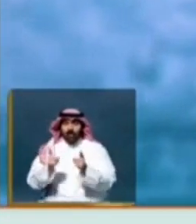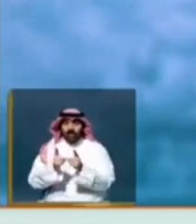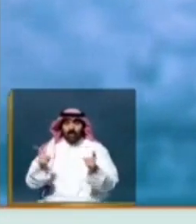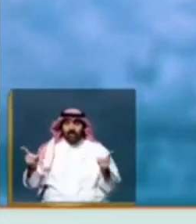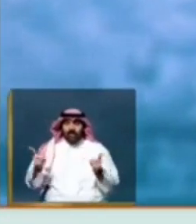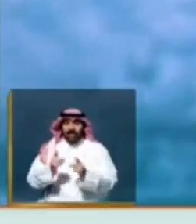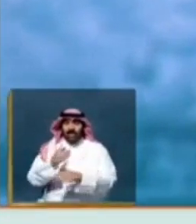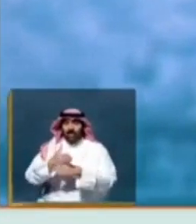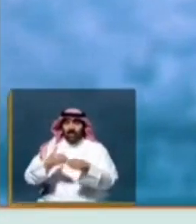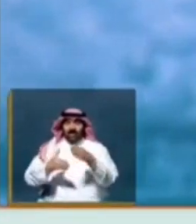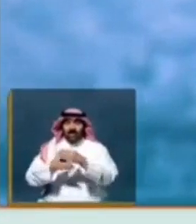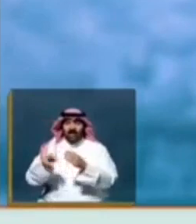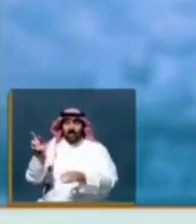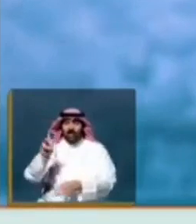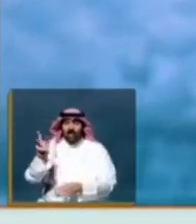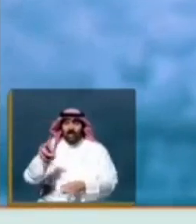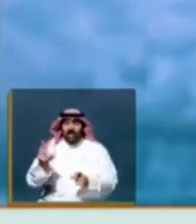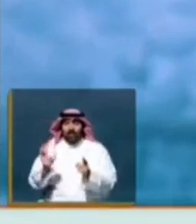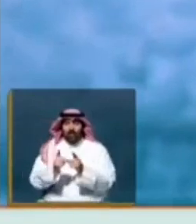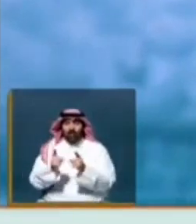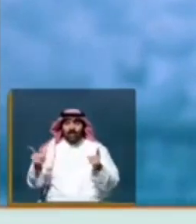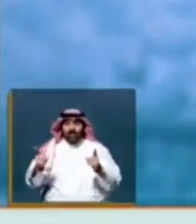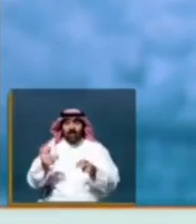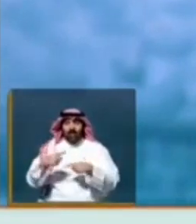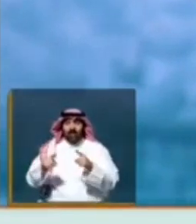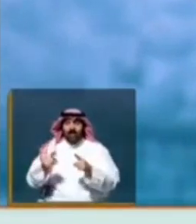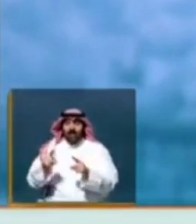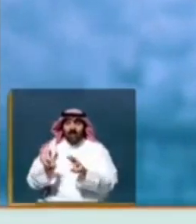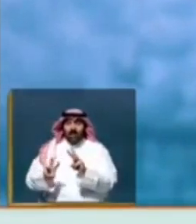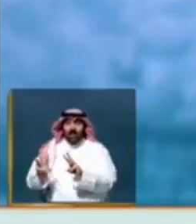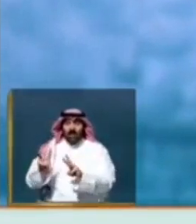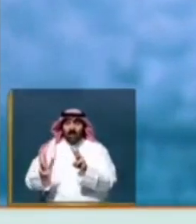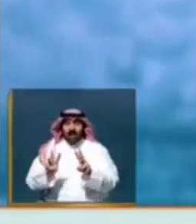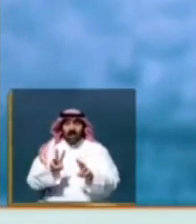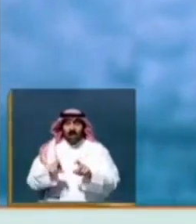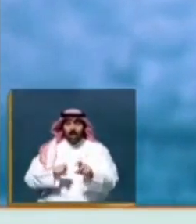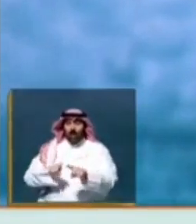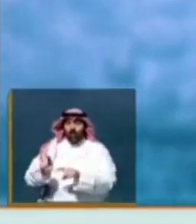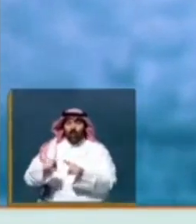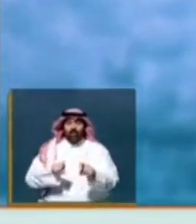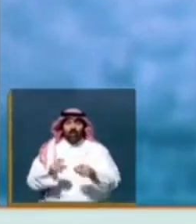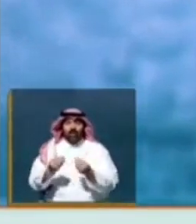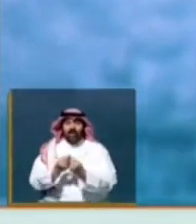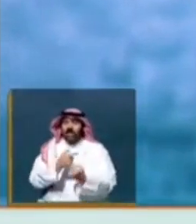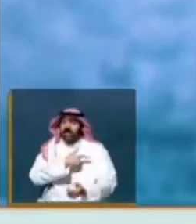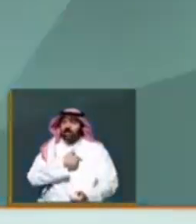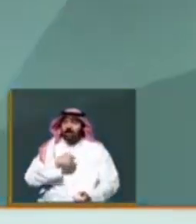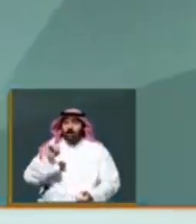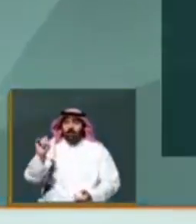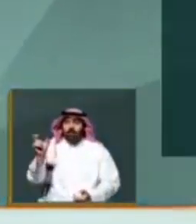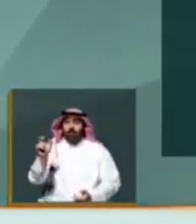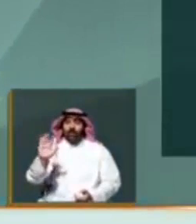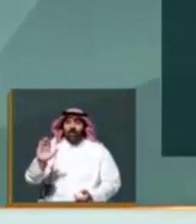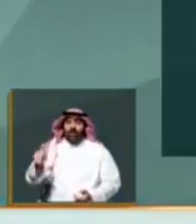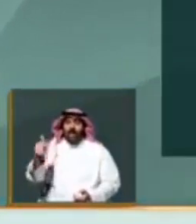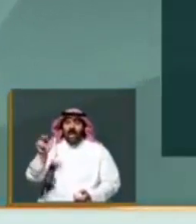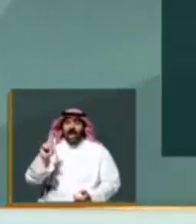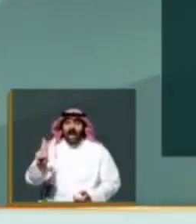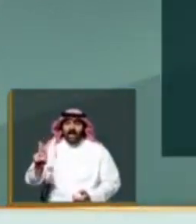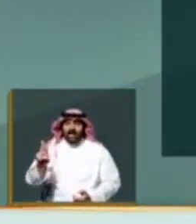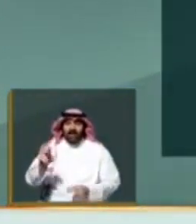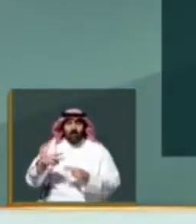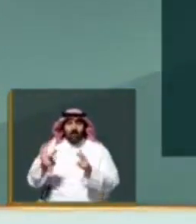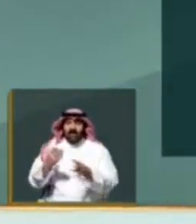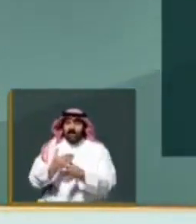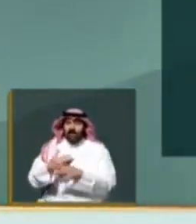متناهية الصغر والصغيرة والمتوسطة من خلال بوابة تمويل الإلكترونية المعتمدة منشآت، حيث أن من إيجابيات